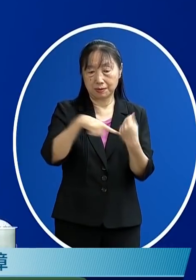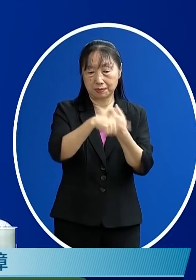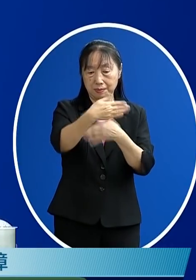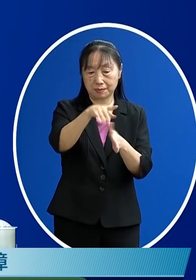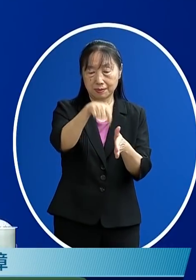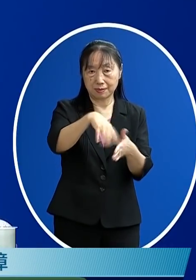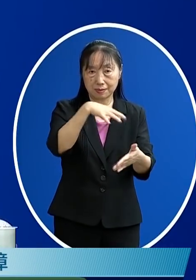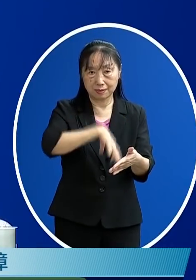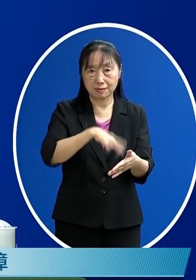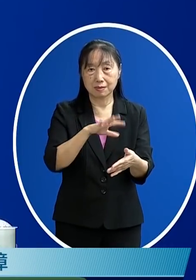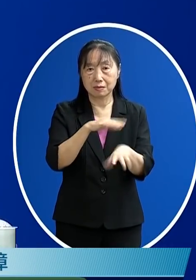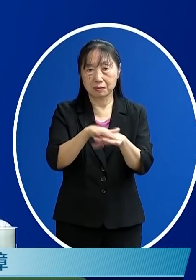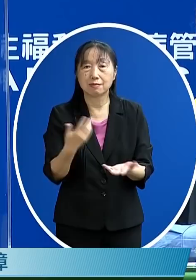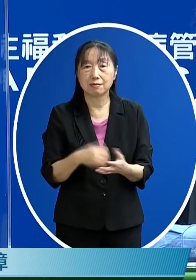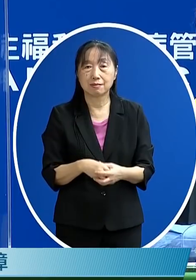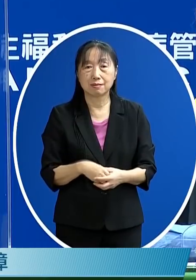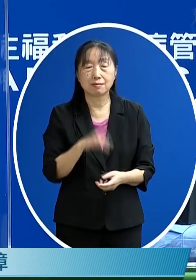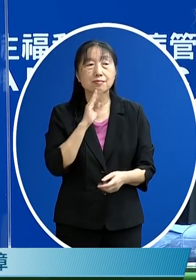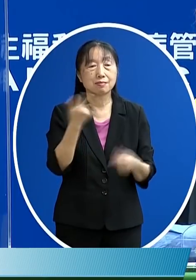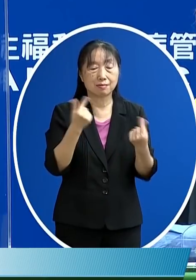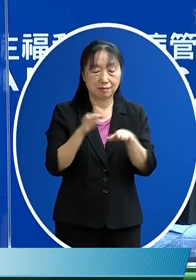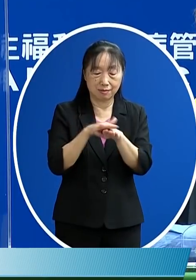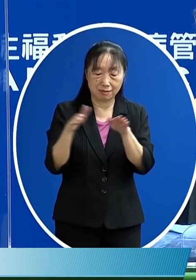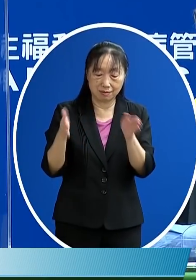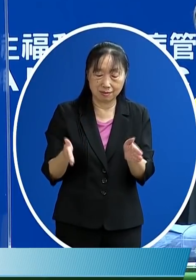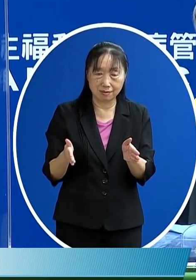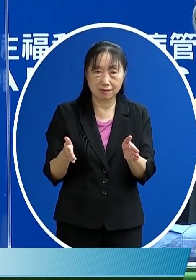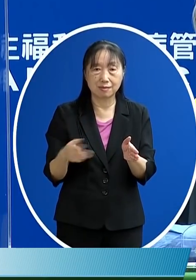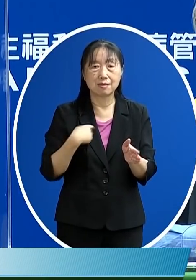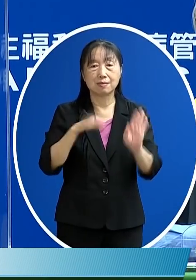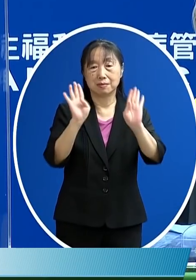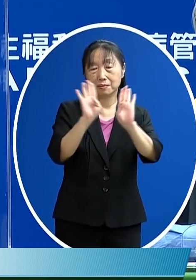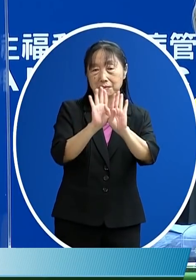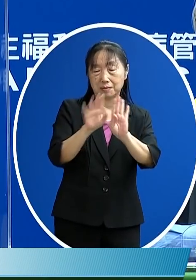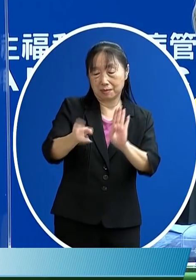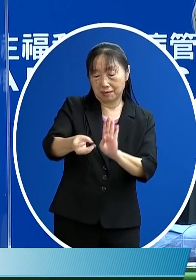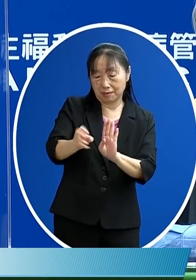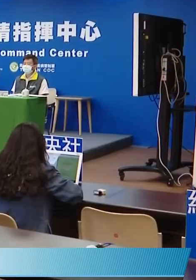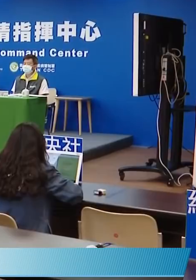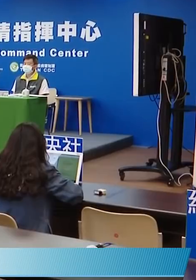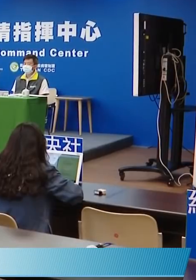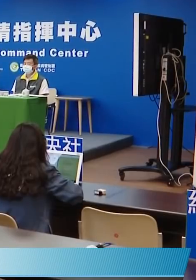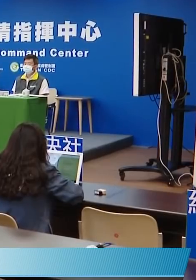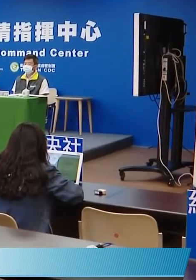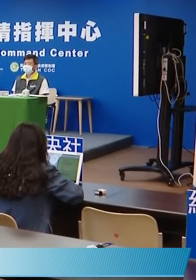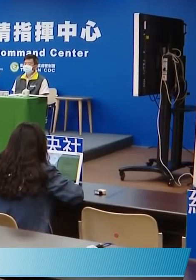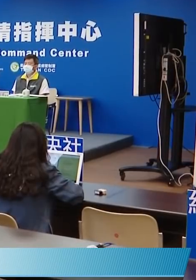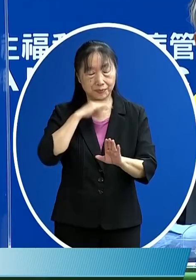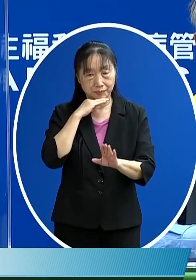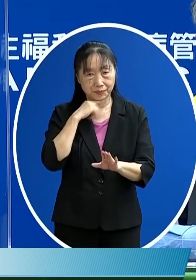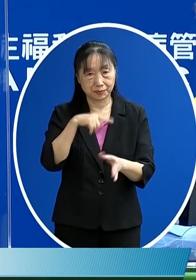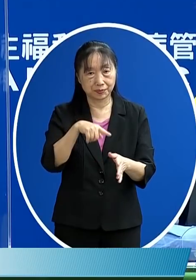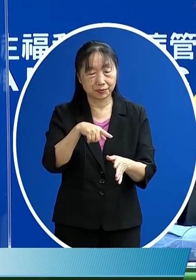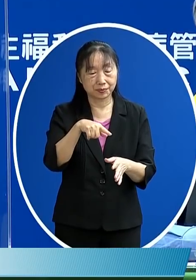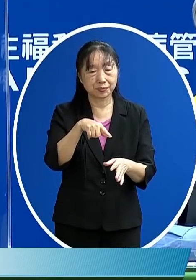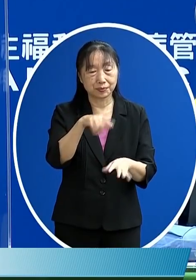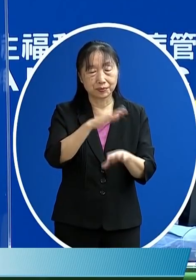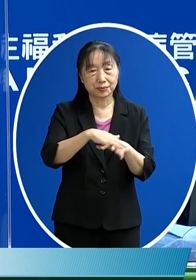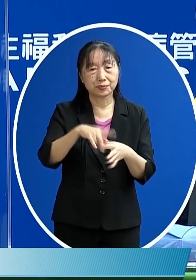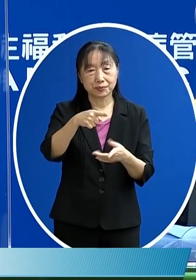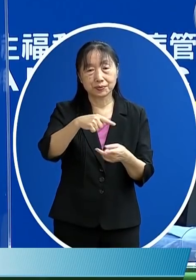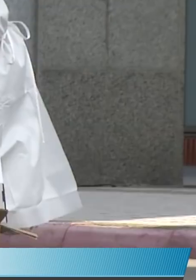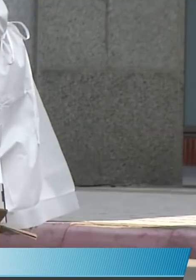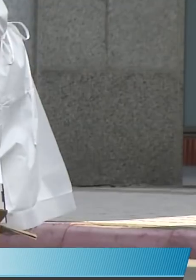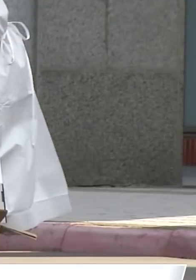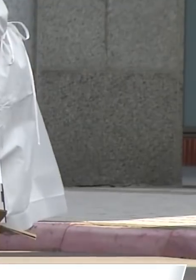内有交互感染的可能。桌面有一些门把这些的处所，心率值又算高，做进去的我们